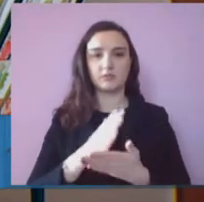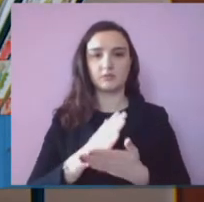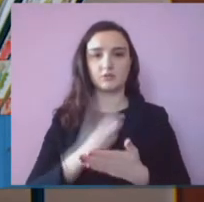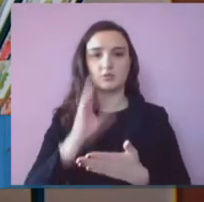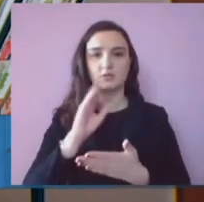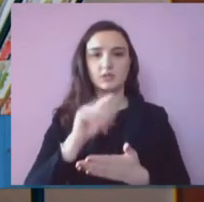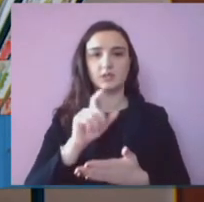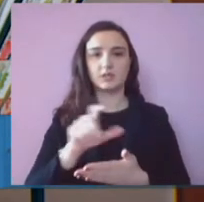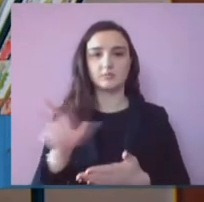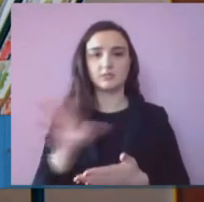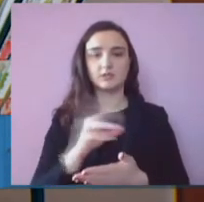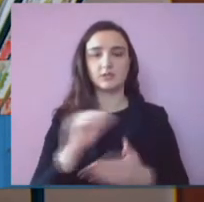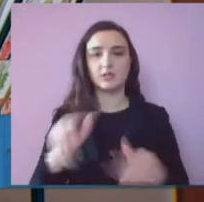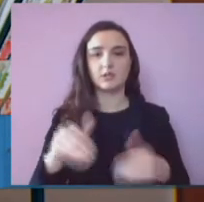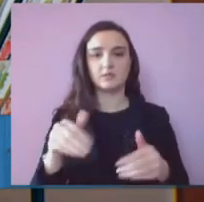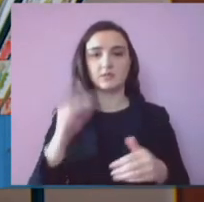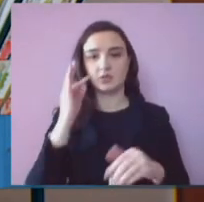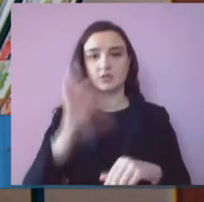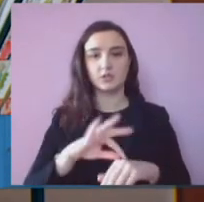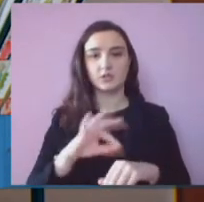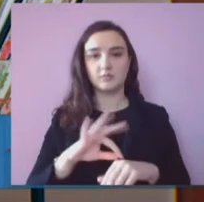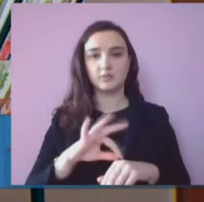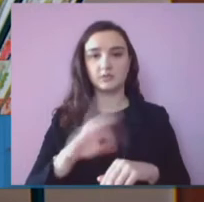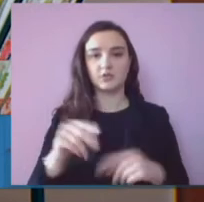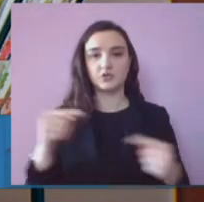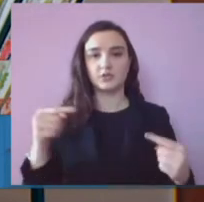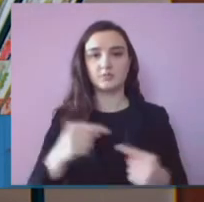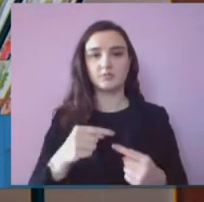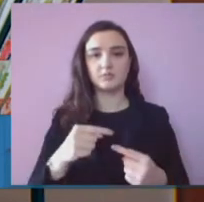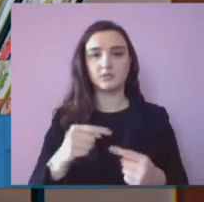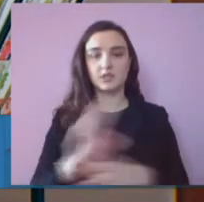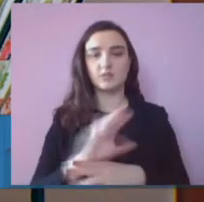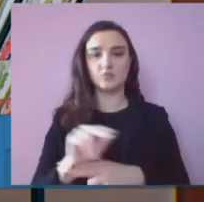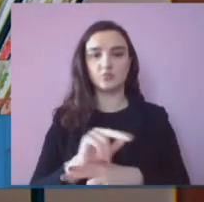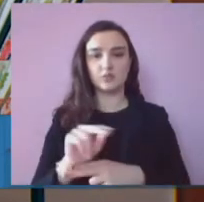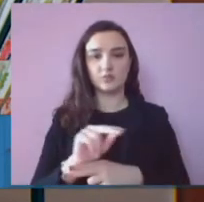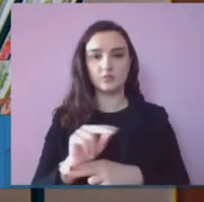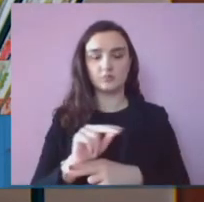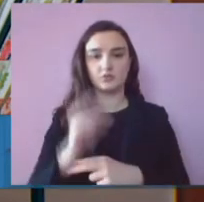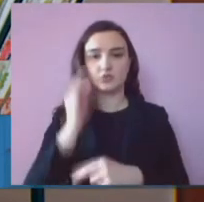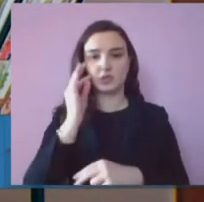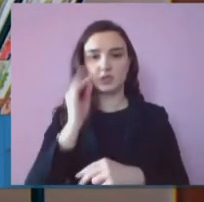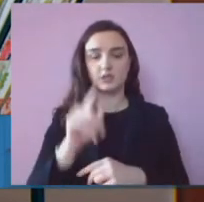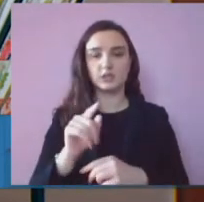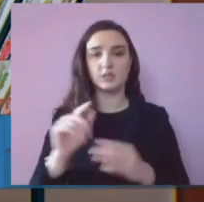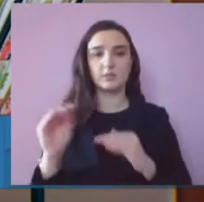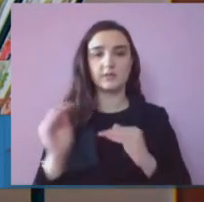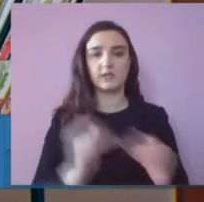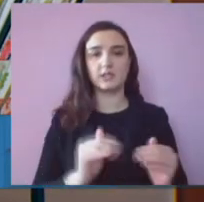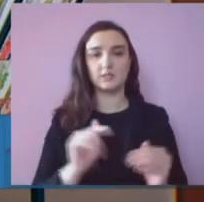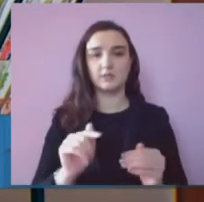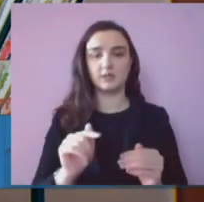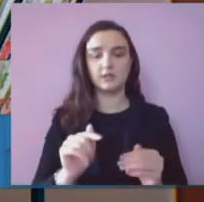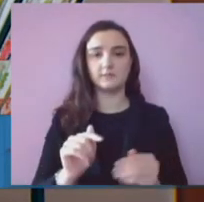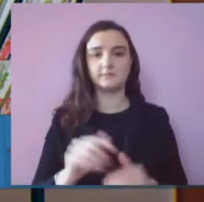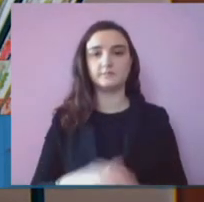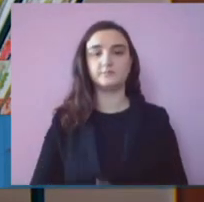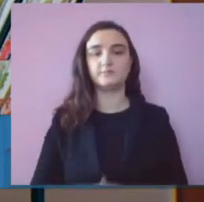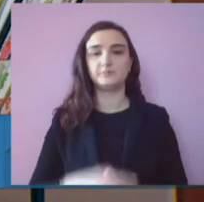ადამიანს არ აქვს შაქრიანი დიაბეტი და შესაბამისად არ მკურნალობს შაქრის დამაქვეითებელი,